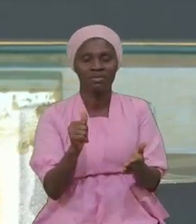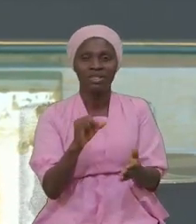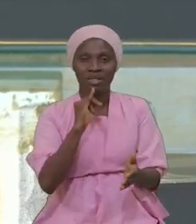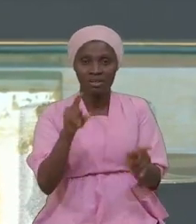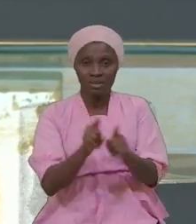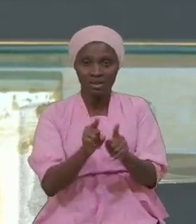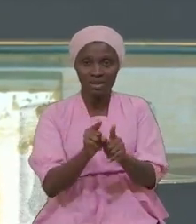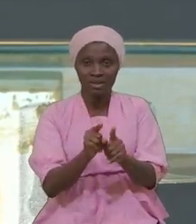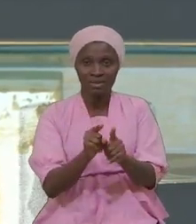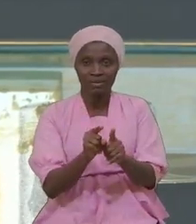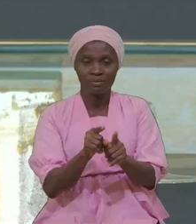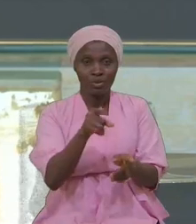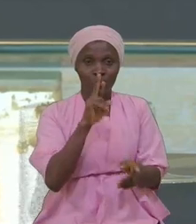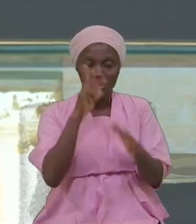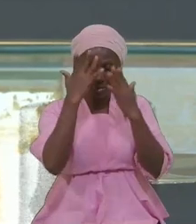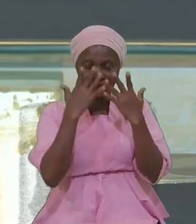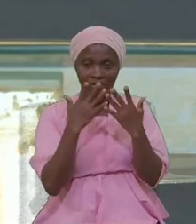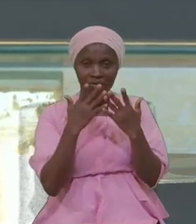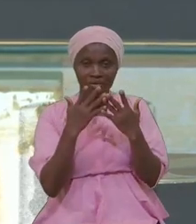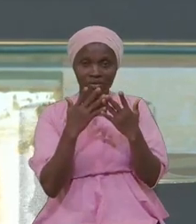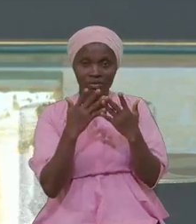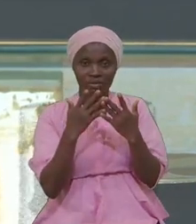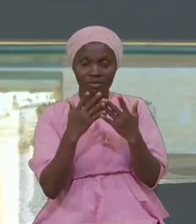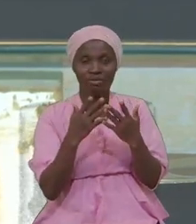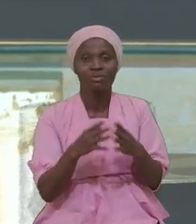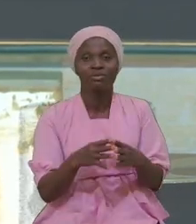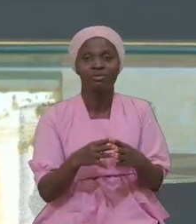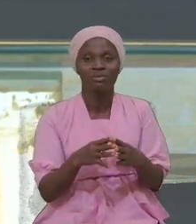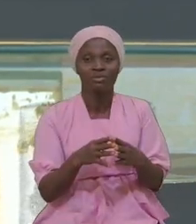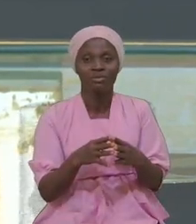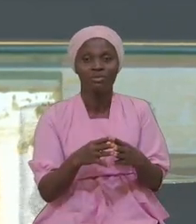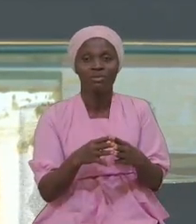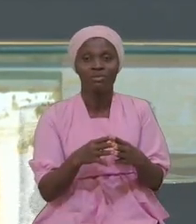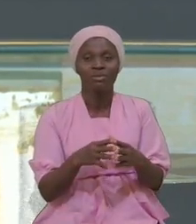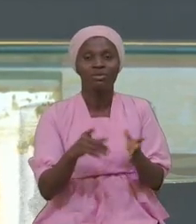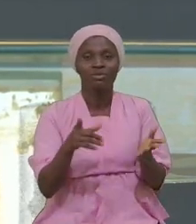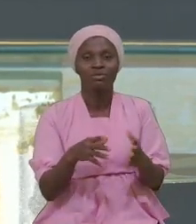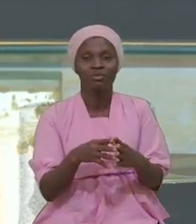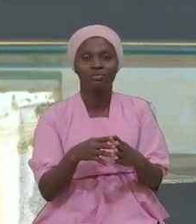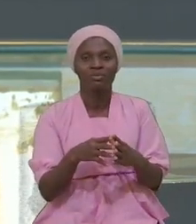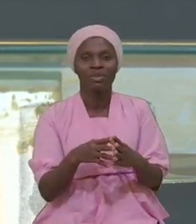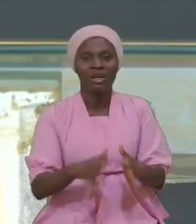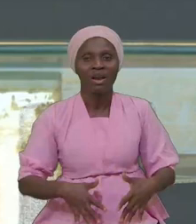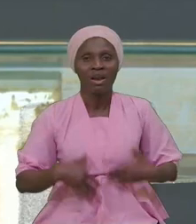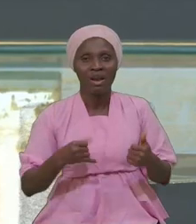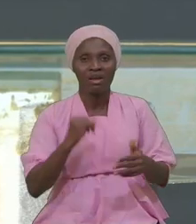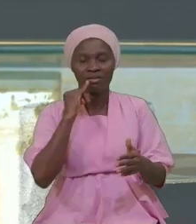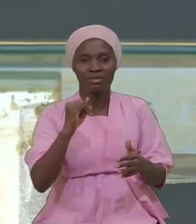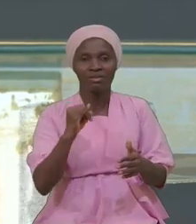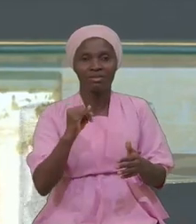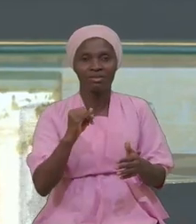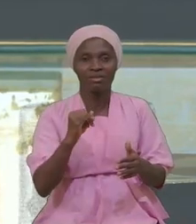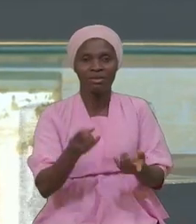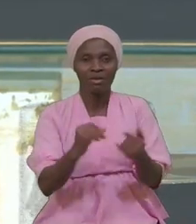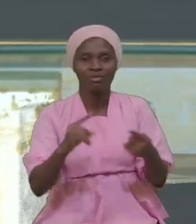ce mot? Croire. Ouais, ils étaient peureux, triste, pourrait pleurer que la vie tend vers la